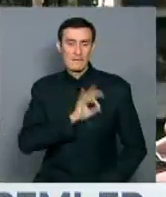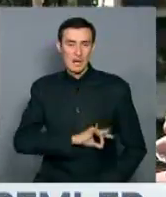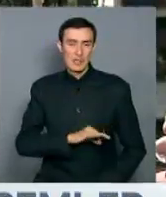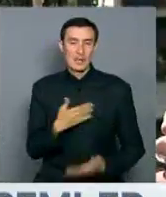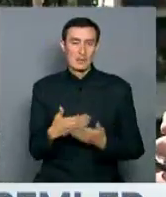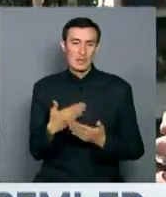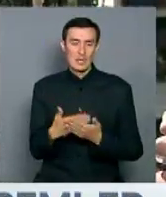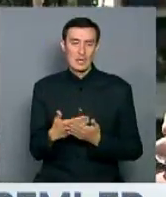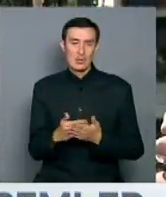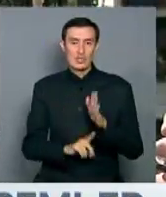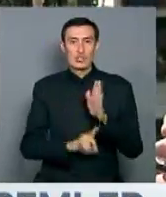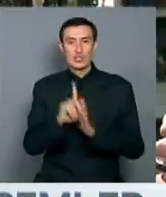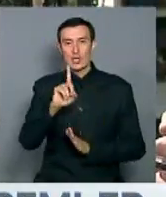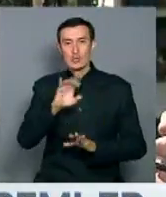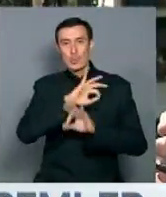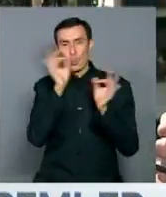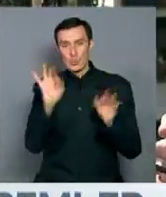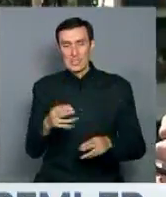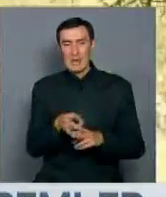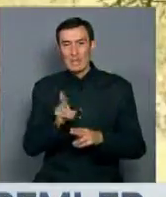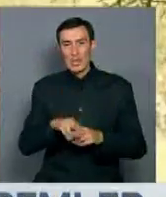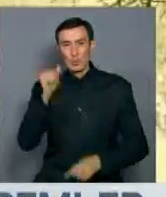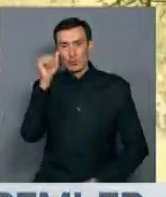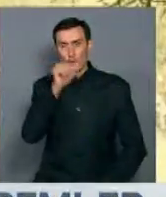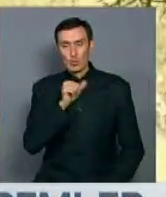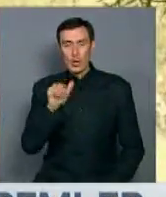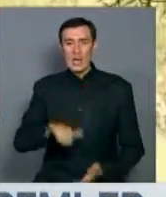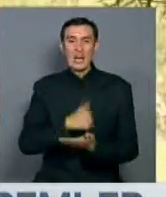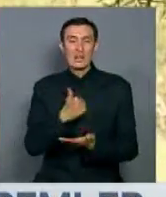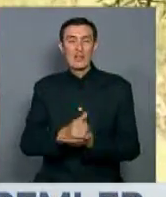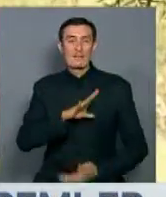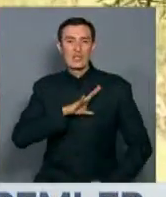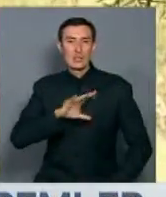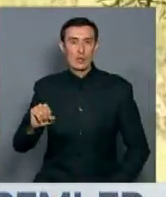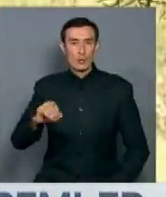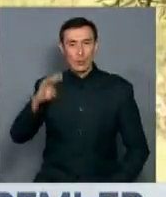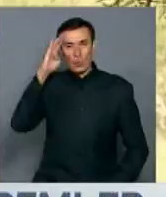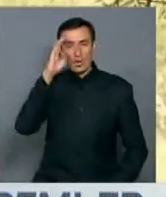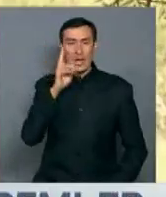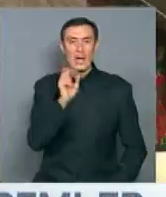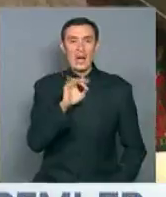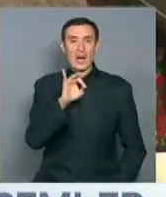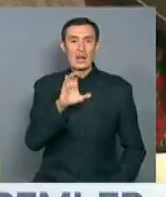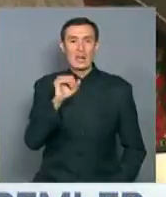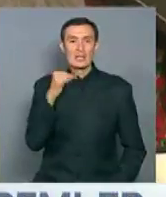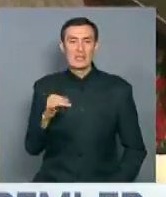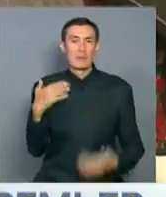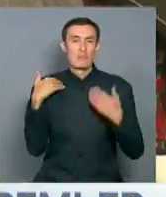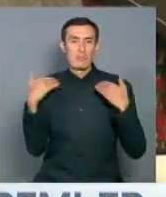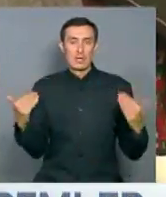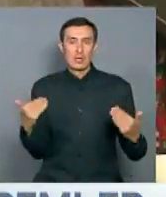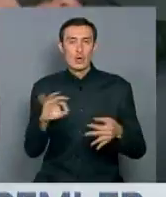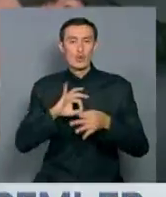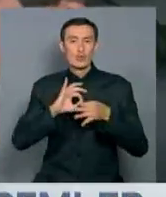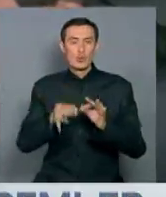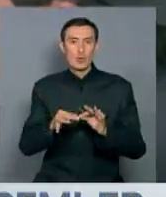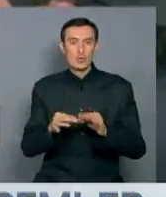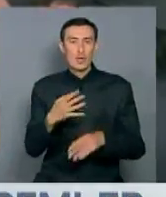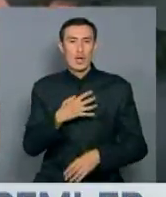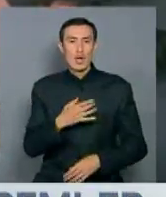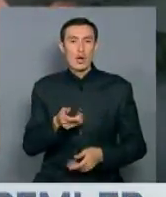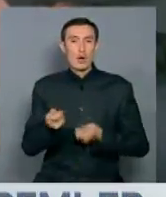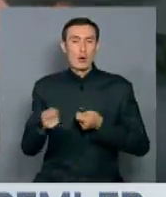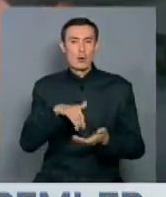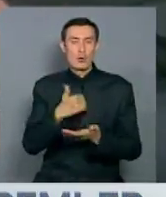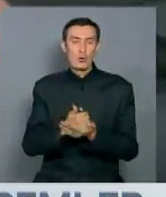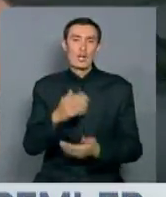начиная уже с осени этого года. Главный герой фильма – Карасай Батыр. Сложная роль досталась пока еще малоизвестному